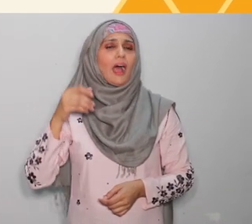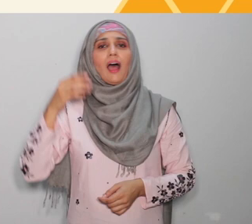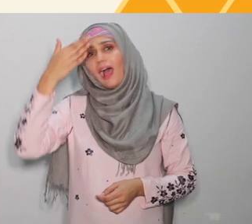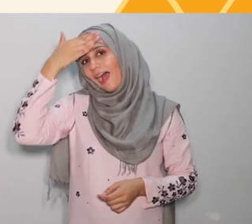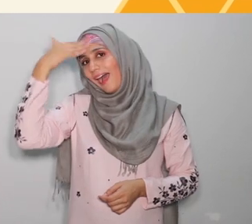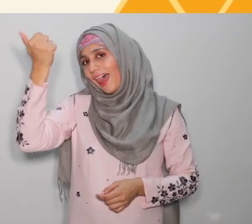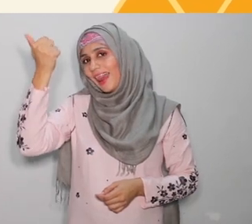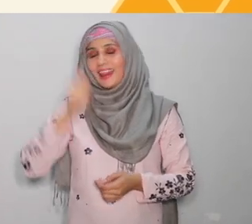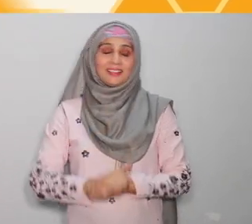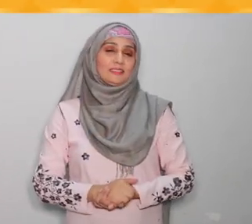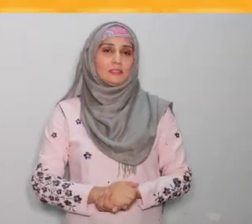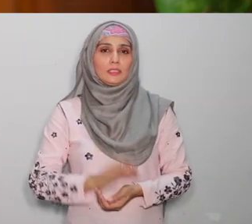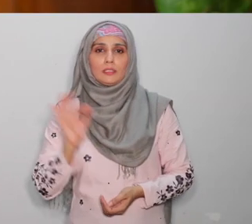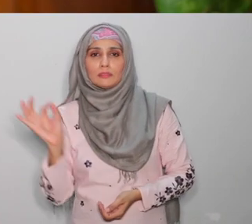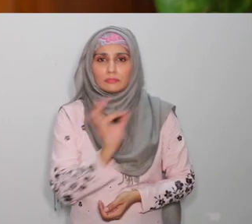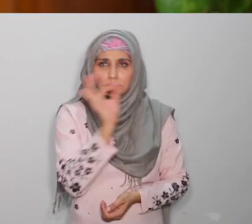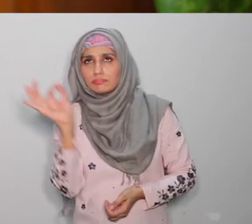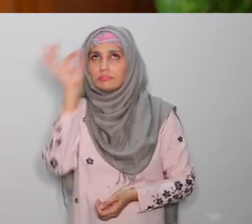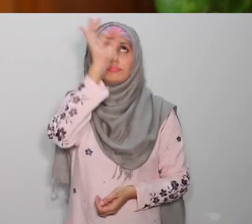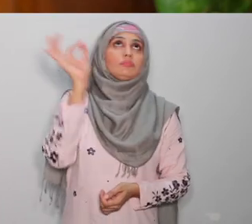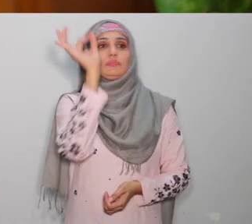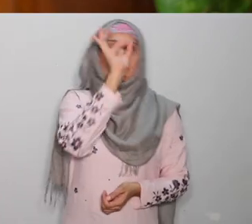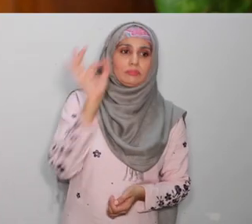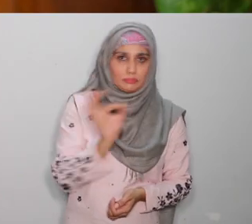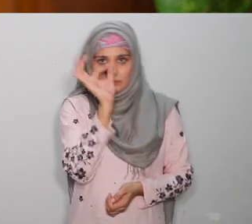था हल है कि